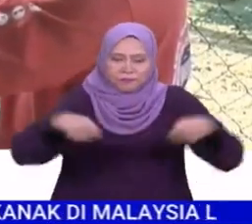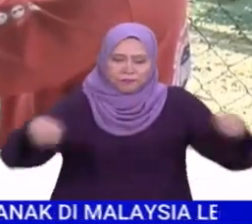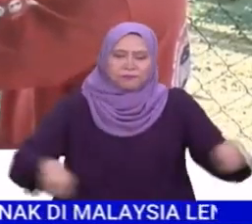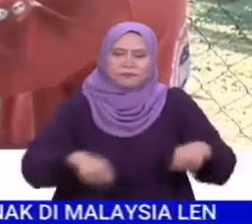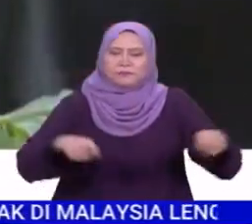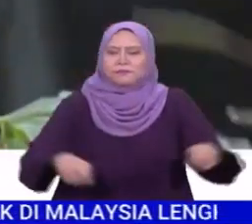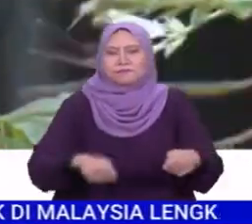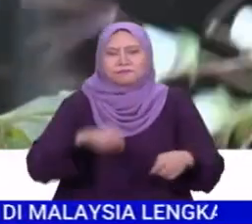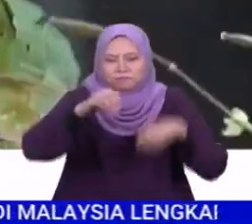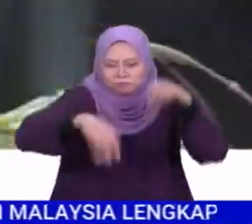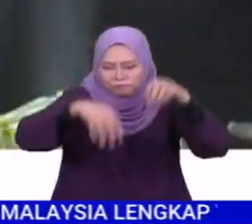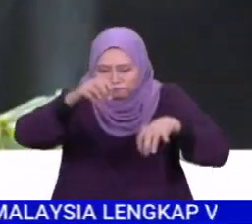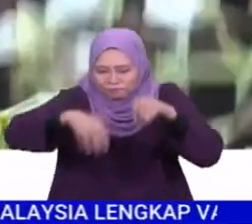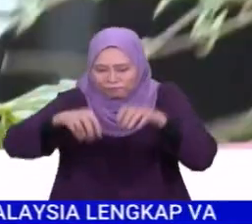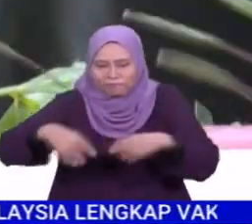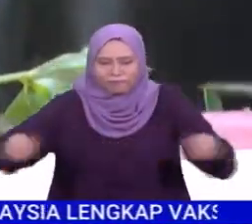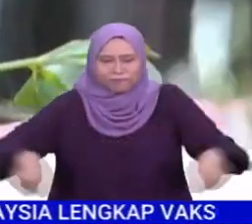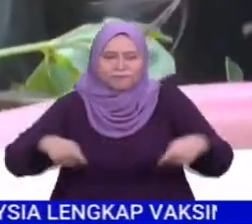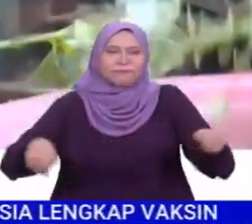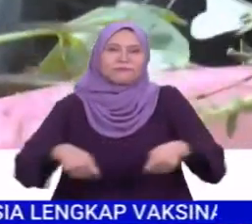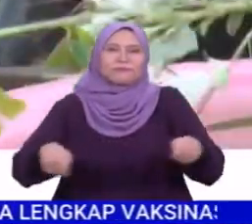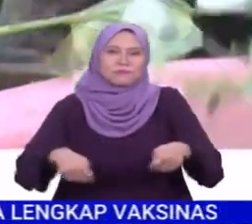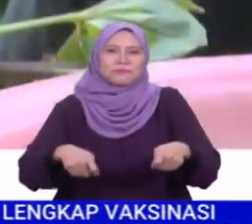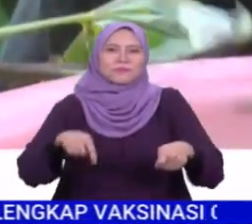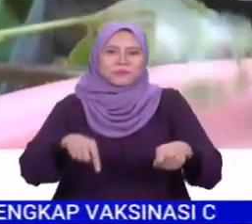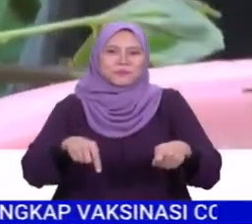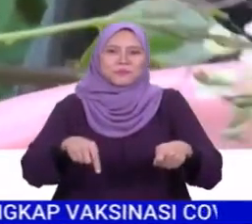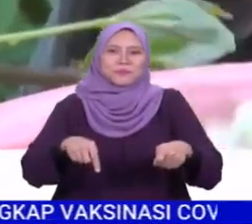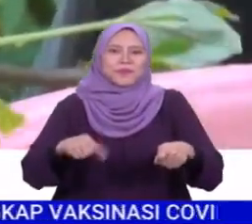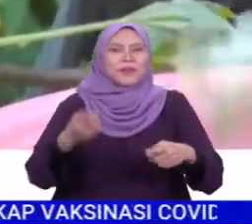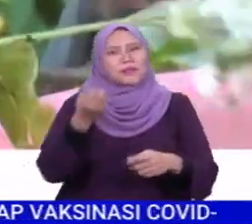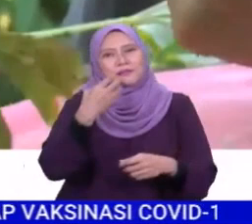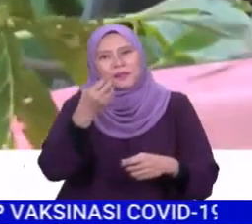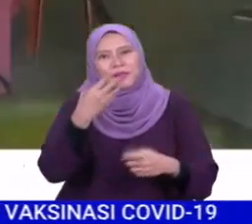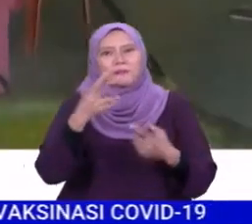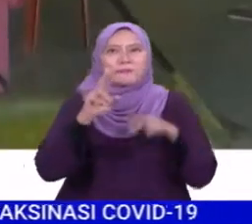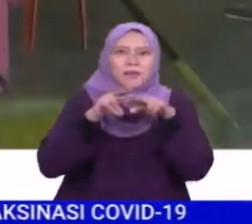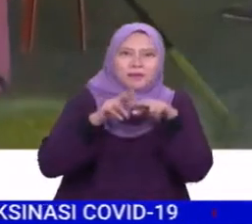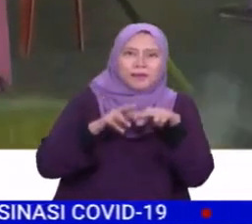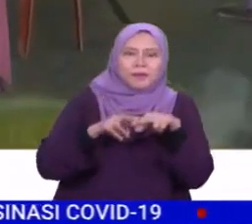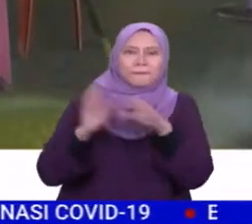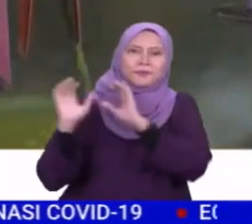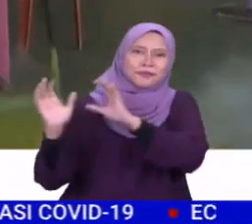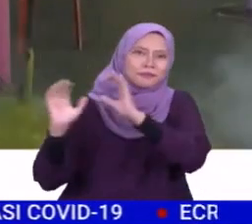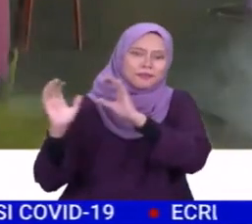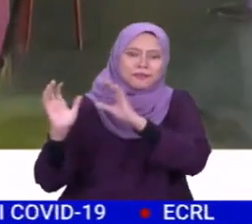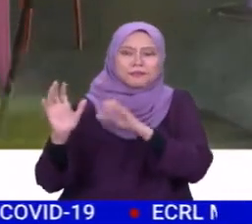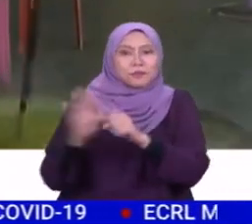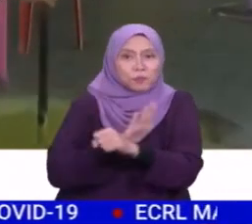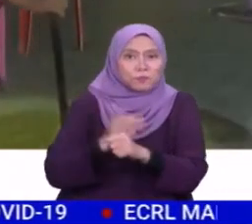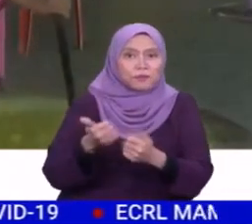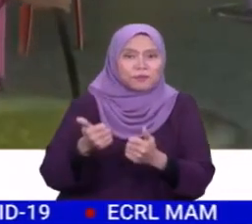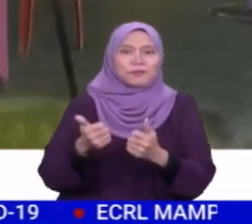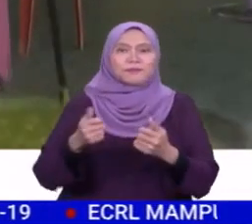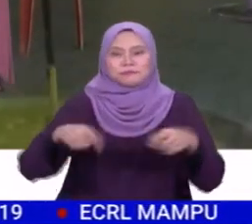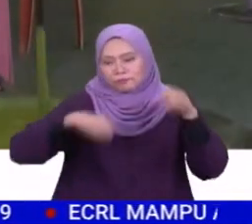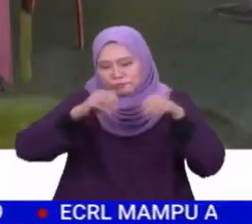kenakan ramuan-ramuan yang tertentu, kena asam dia, garam dia, santan dia yang cukup, dia